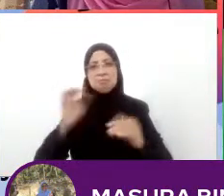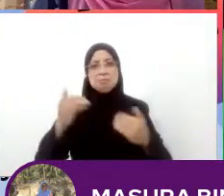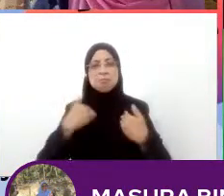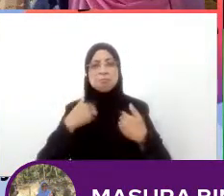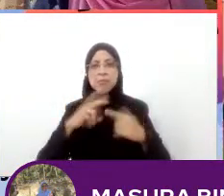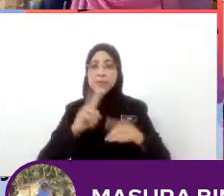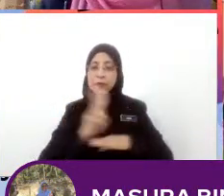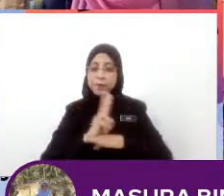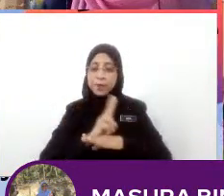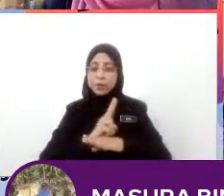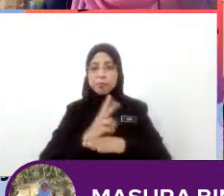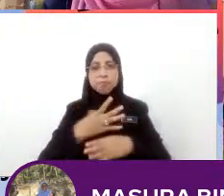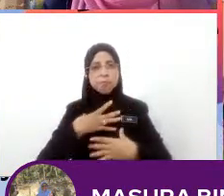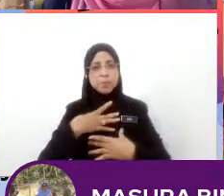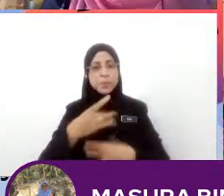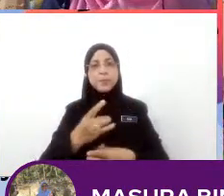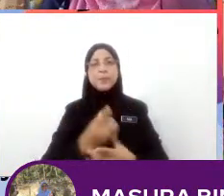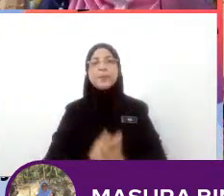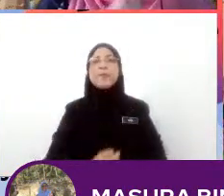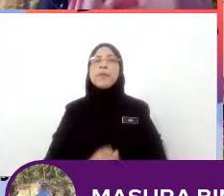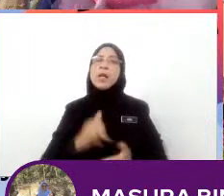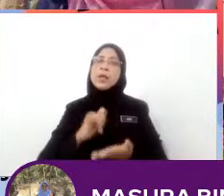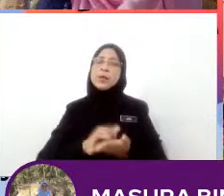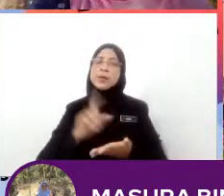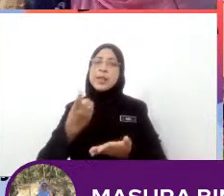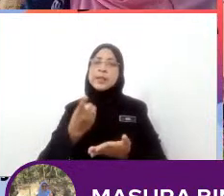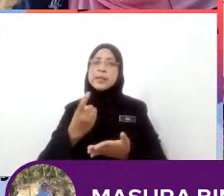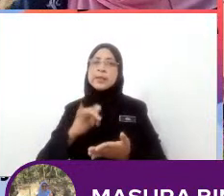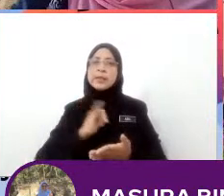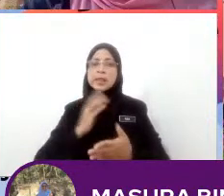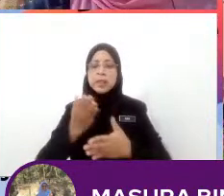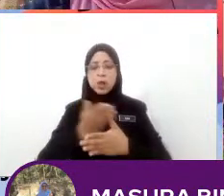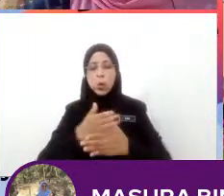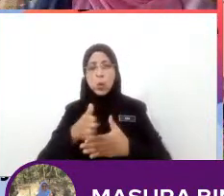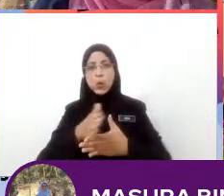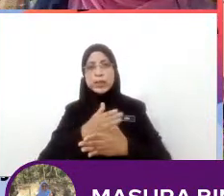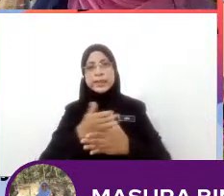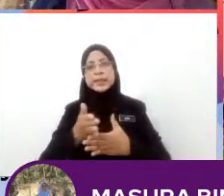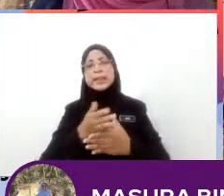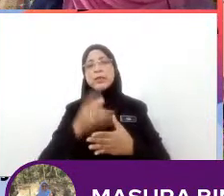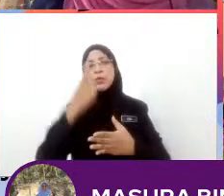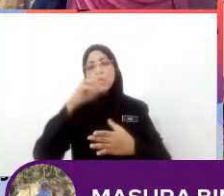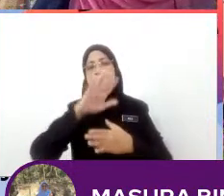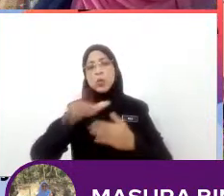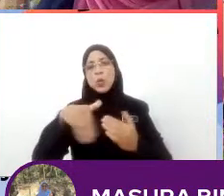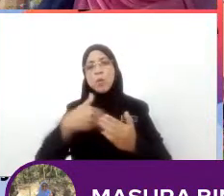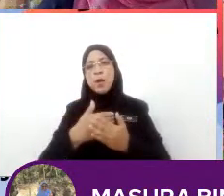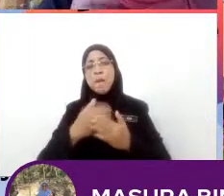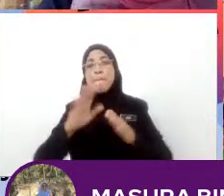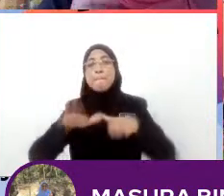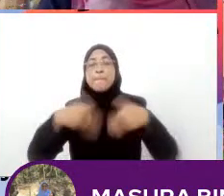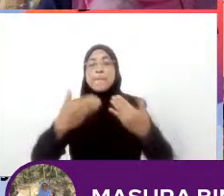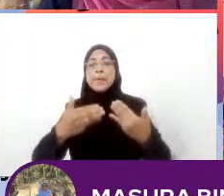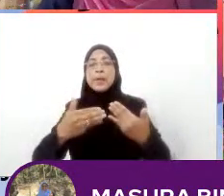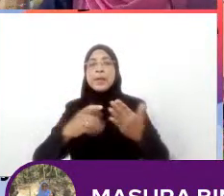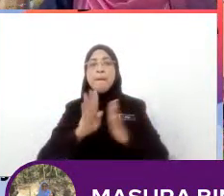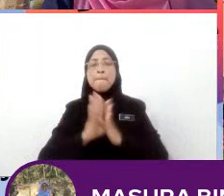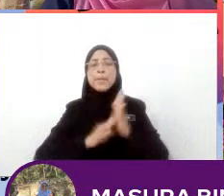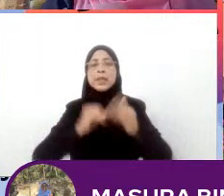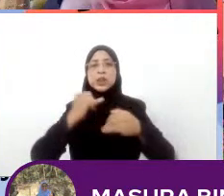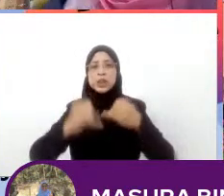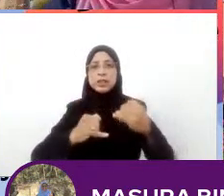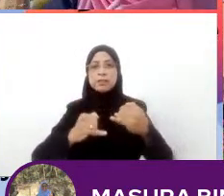yang saya nak kongsikan. Dan akhir sekali, kunci kejayaan guru adalah pasukan